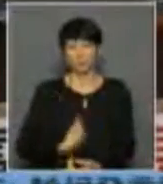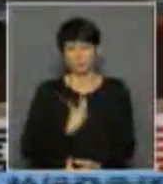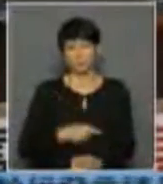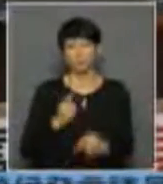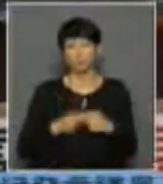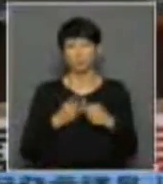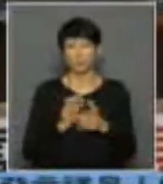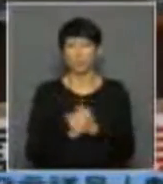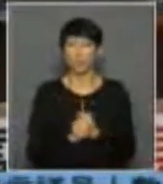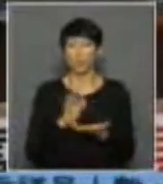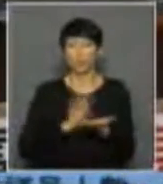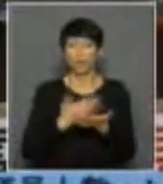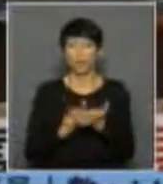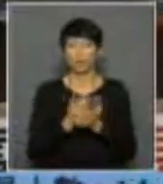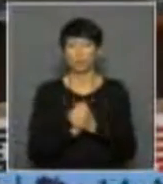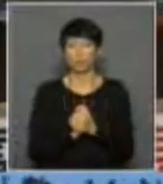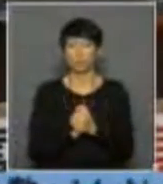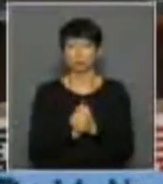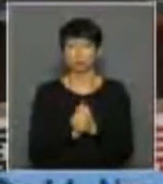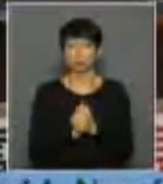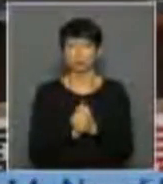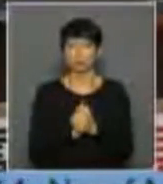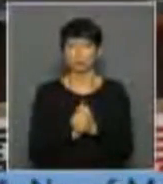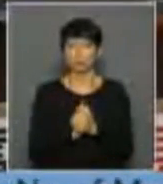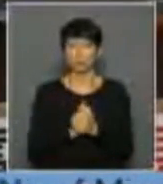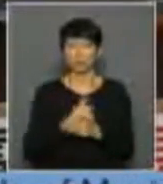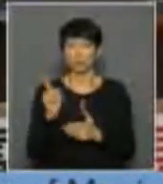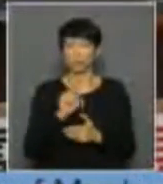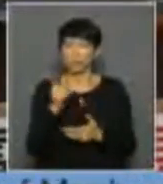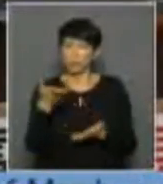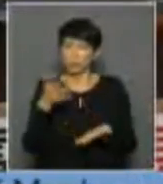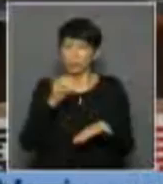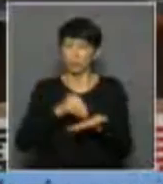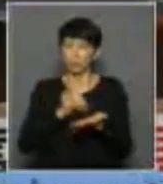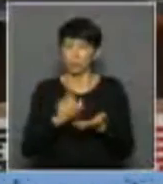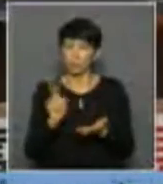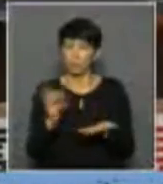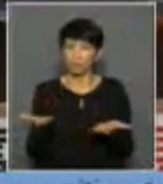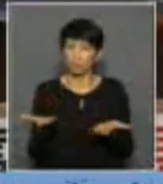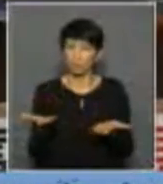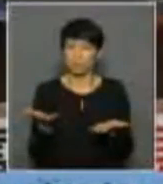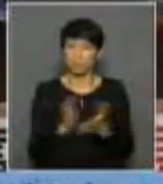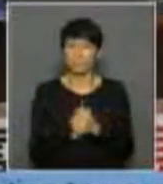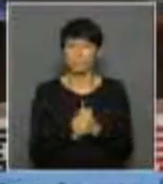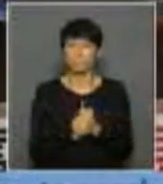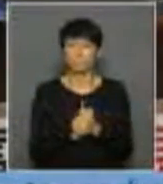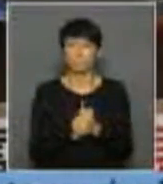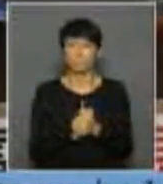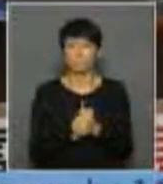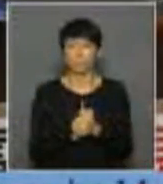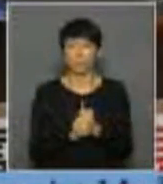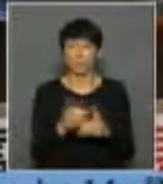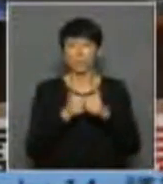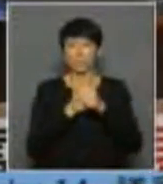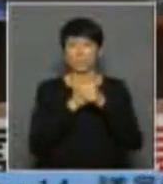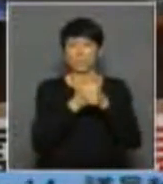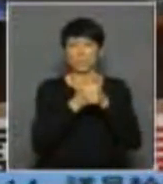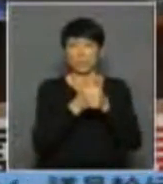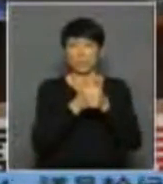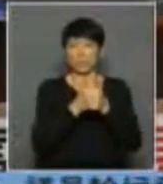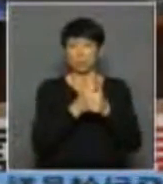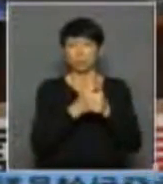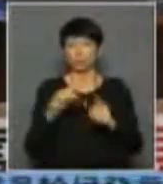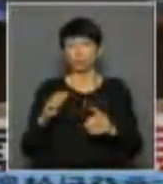咁、啊、但係點解要咁樣嘅決定？咁當然你係要即係跟住大隊去嘅，你唔可以